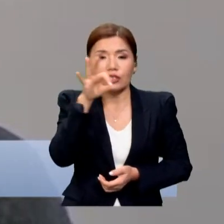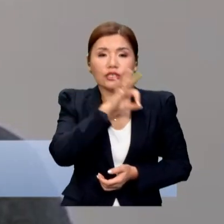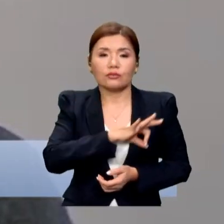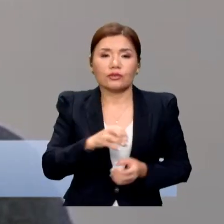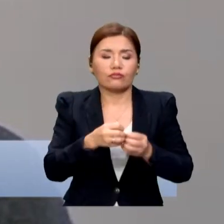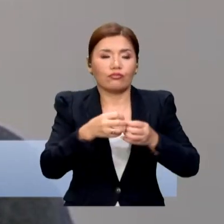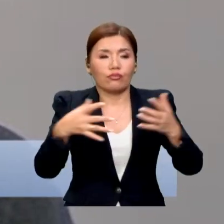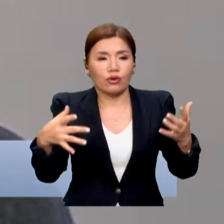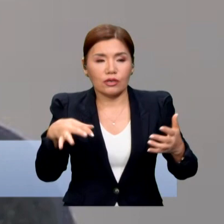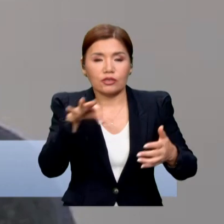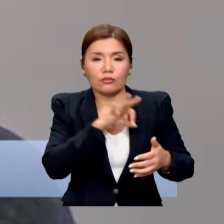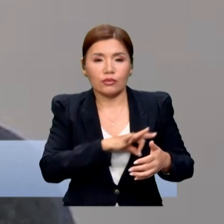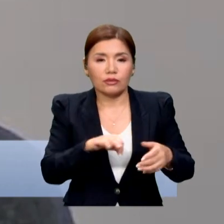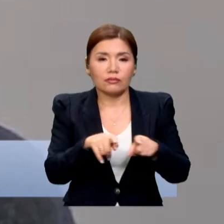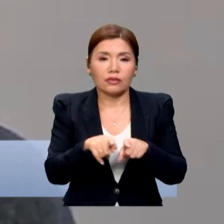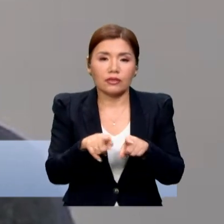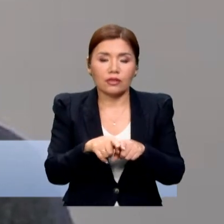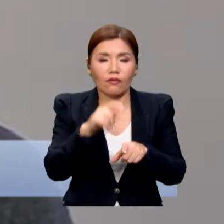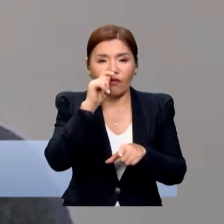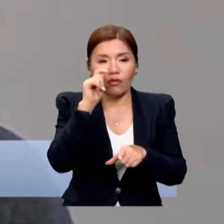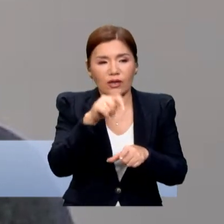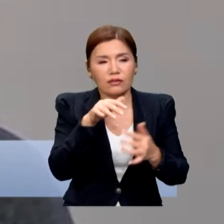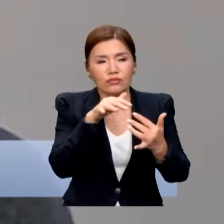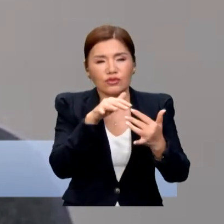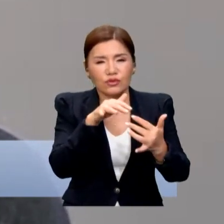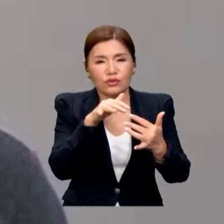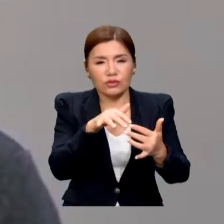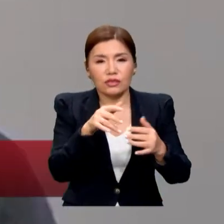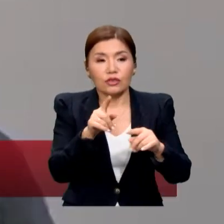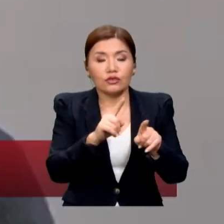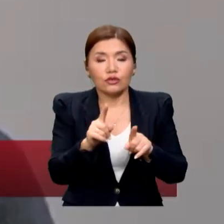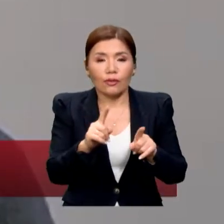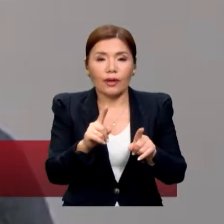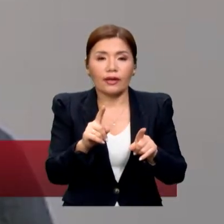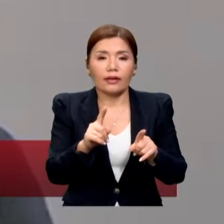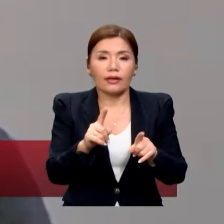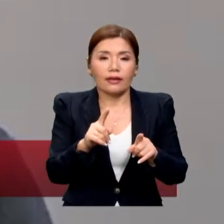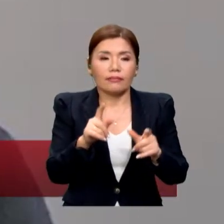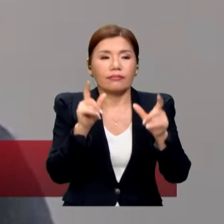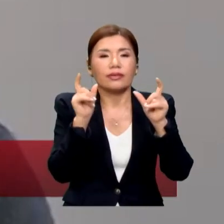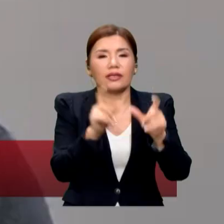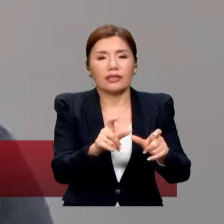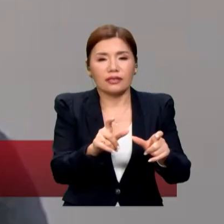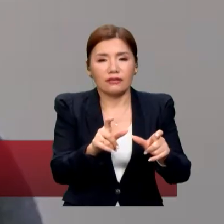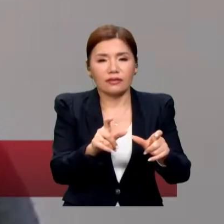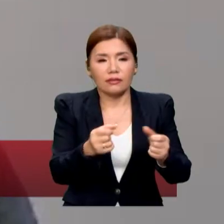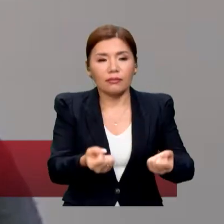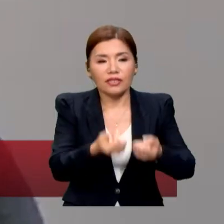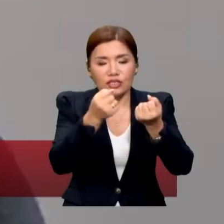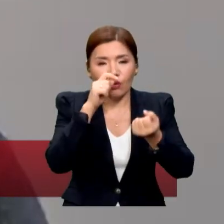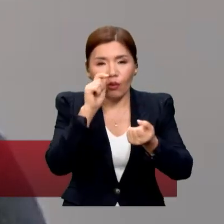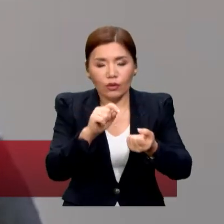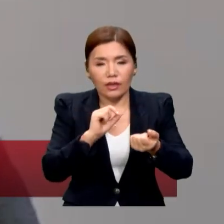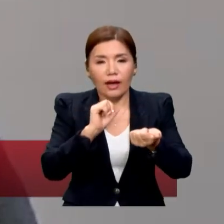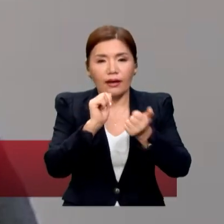этот конфликт, который, скажем, в Украине, да, идет между Россией. Для чего? Для того, чтобы блокировать, скажем, поддержку Украины в